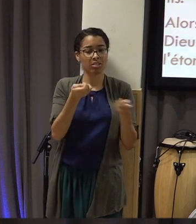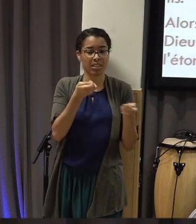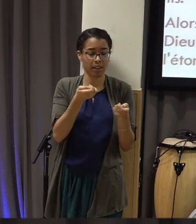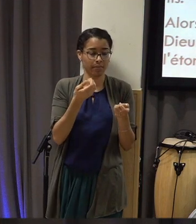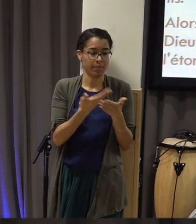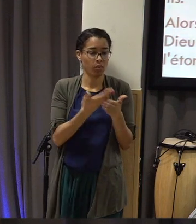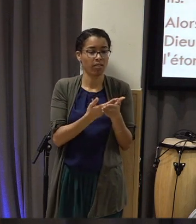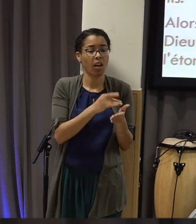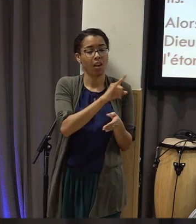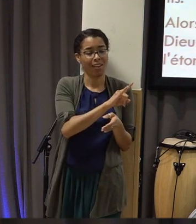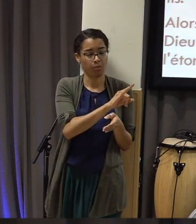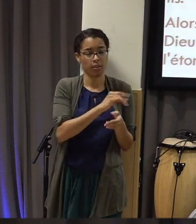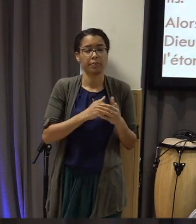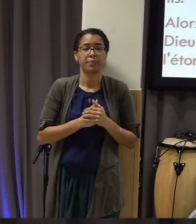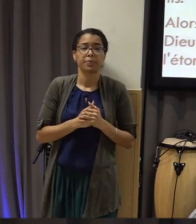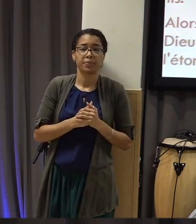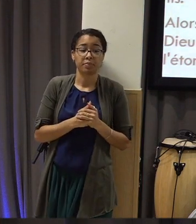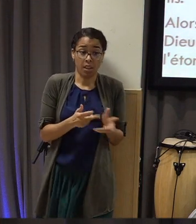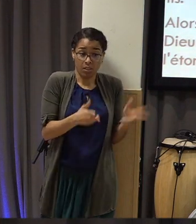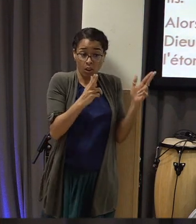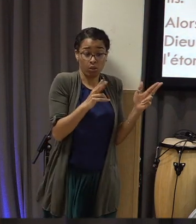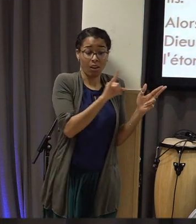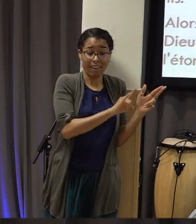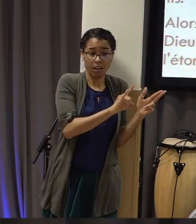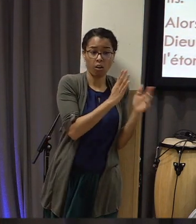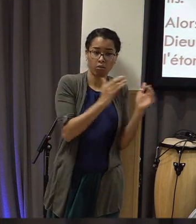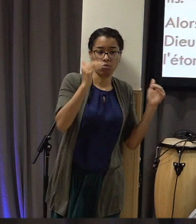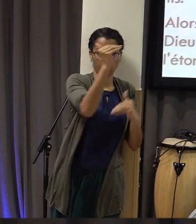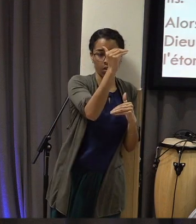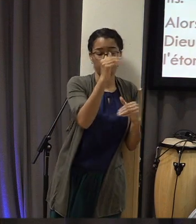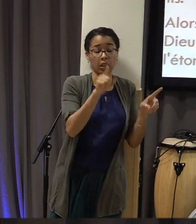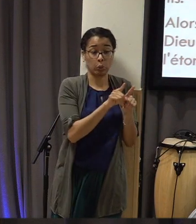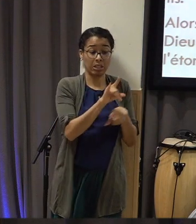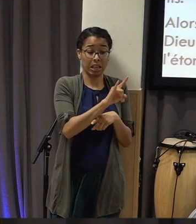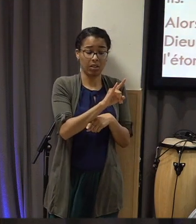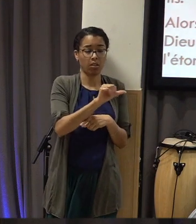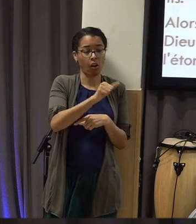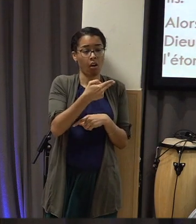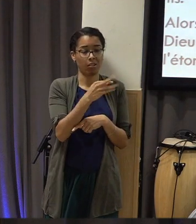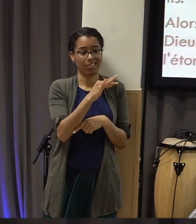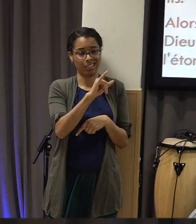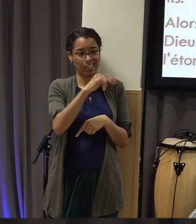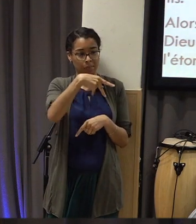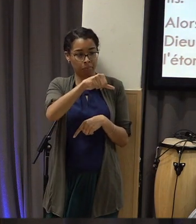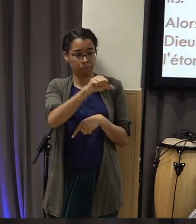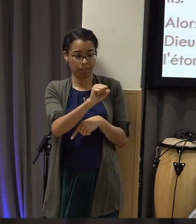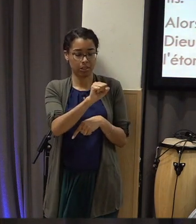terme hérodien, comme au temps d'Hérode le Grand, et en fait Hérode Antipas à la place